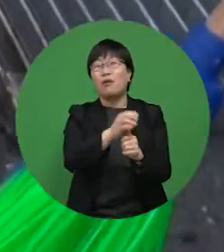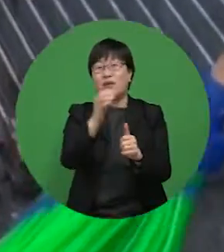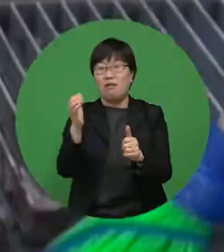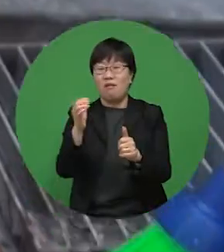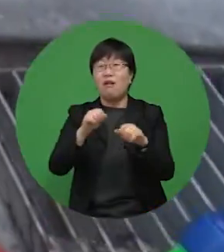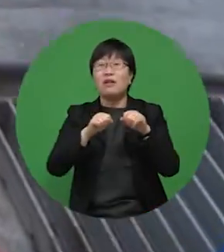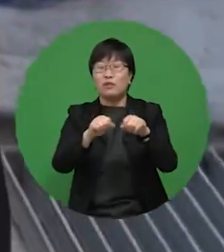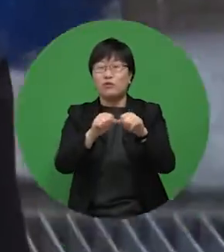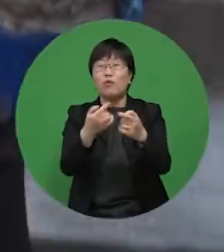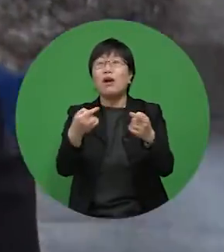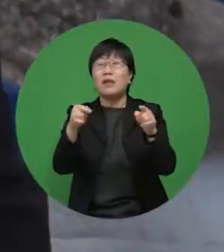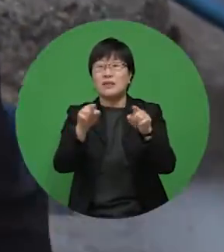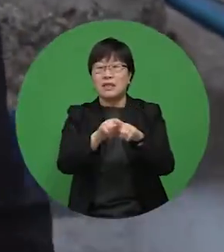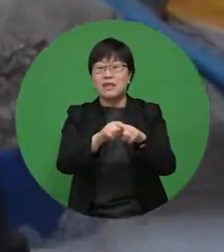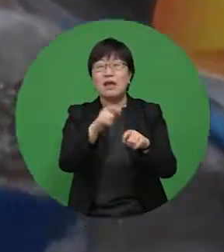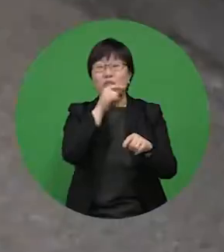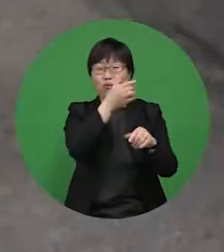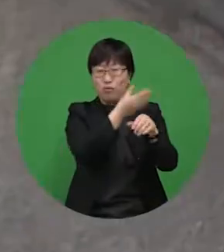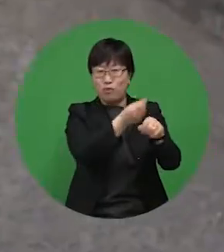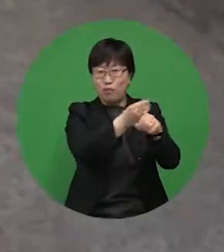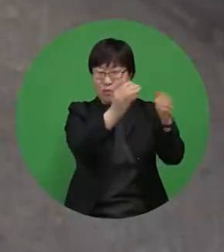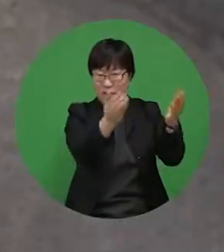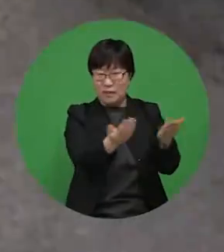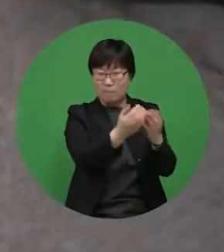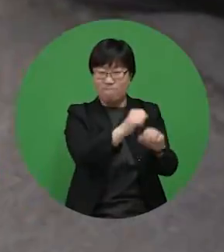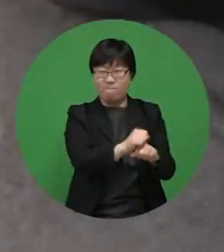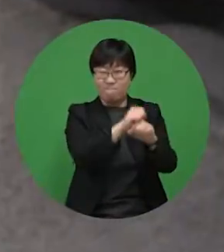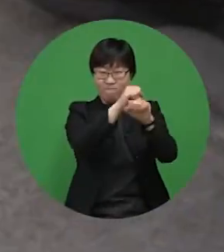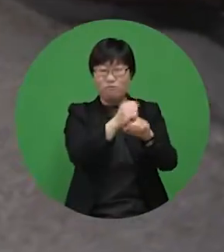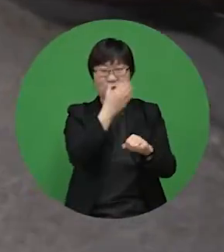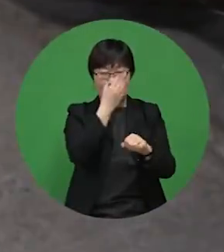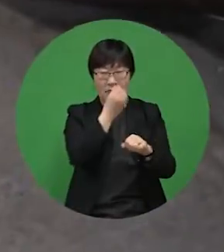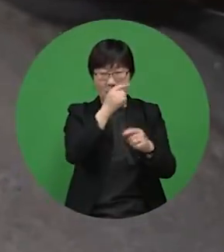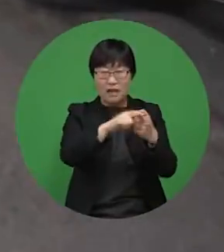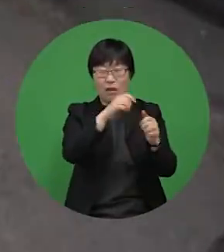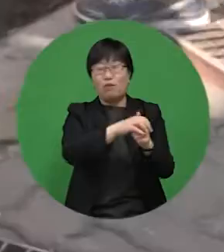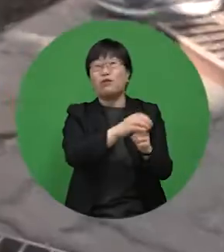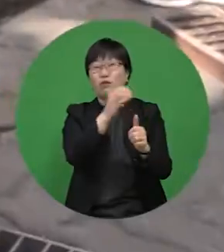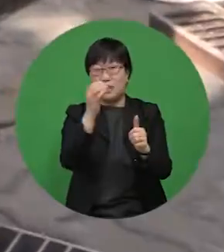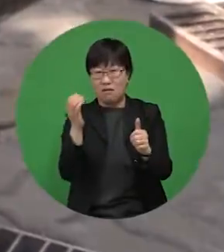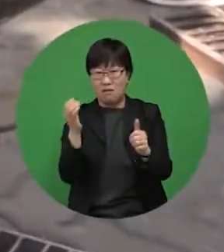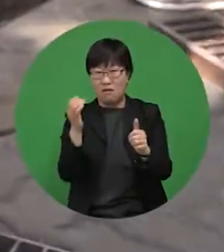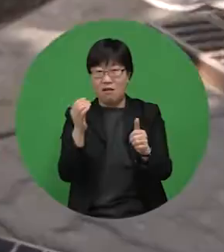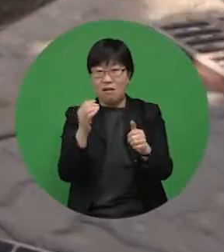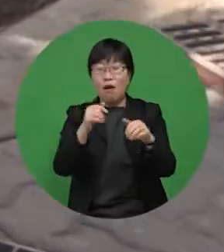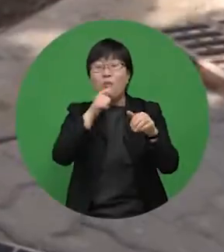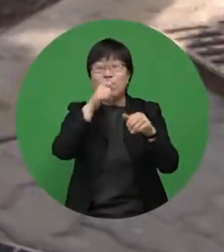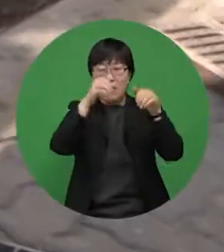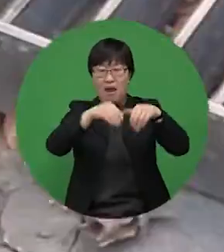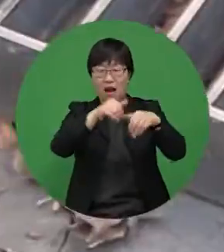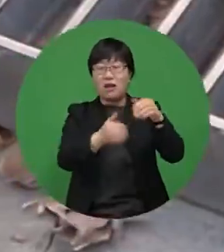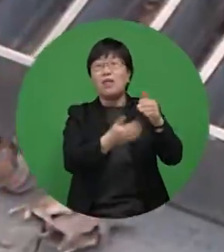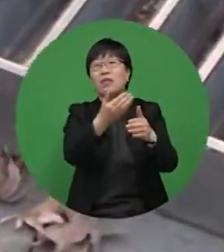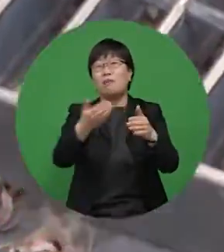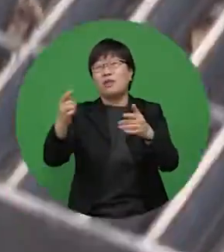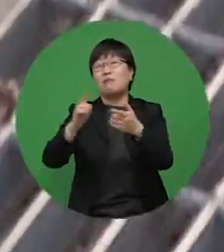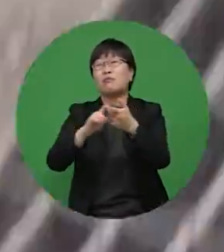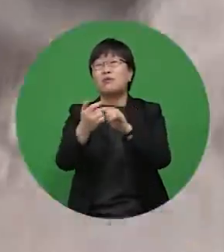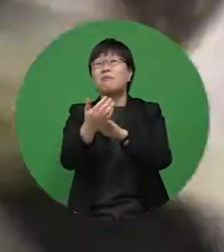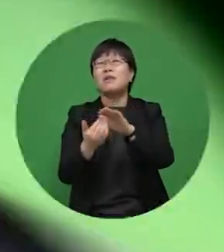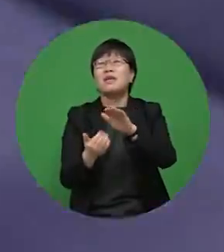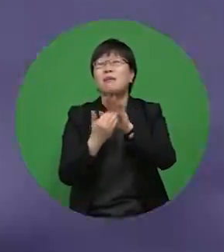청소와 함께 빗물바디 내에 오랫동안 쌓였던 쓰레기를 걷어내 우기시 빗물이 넘치는